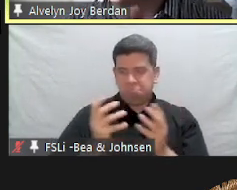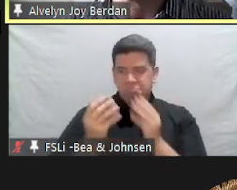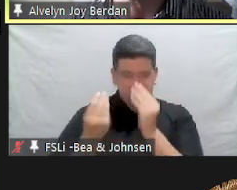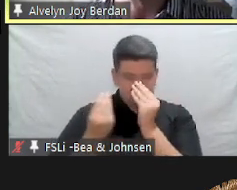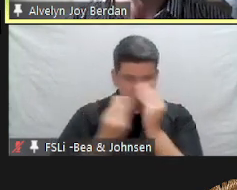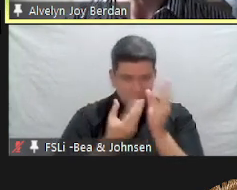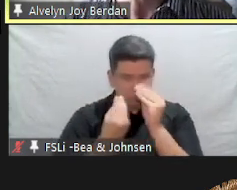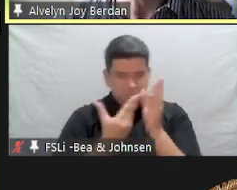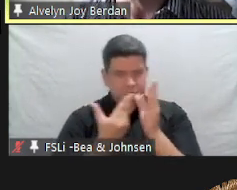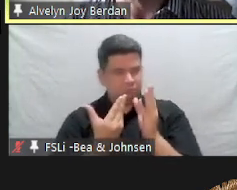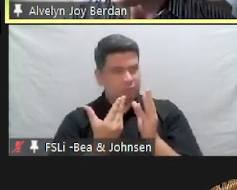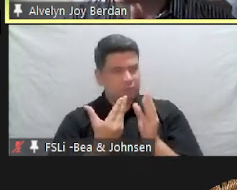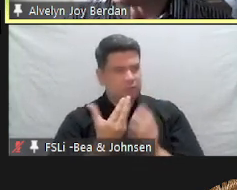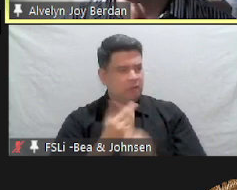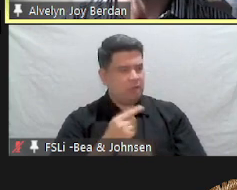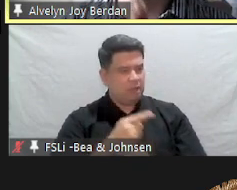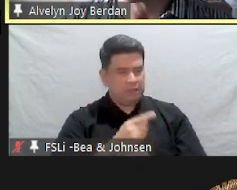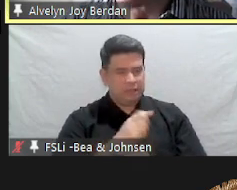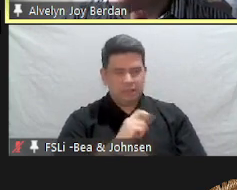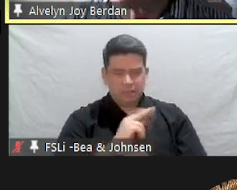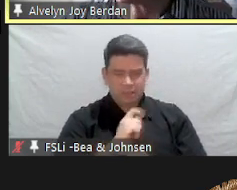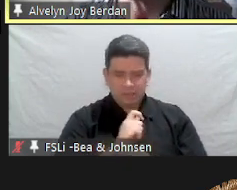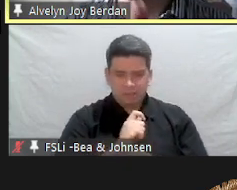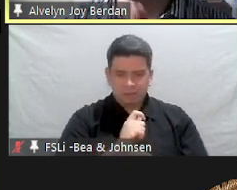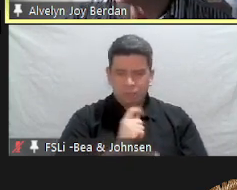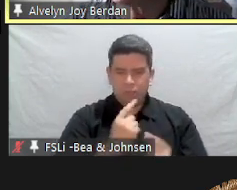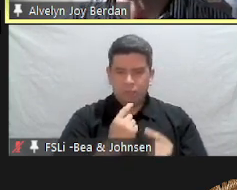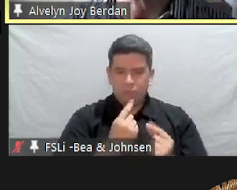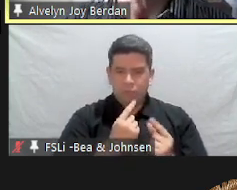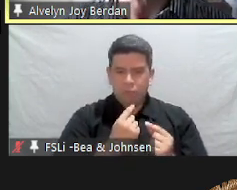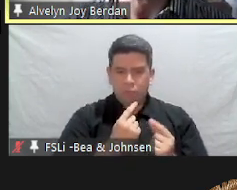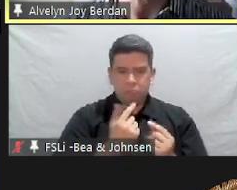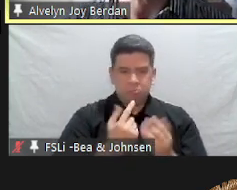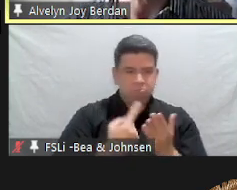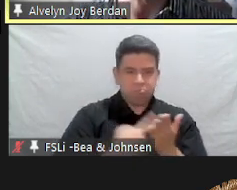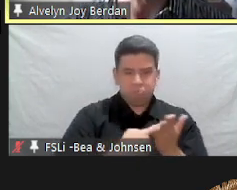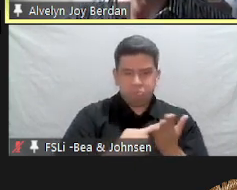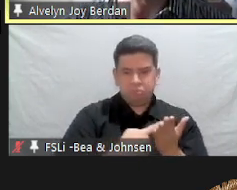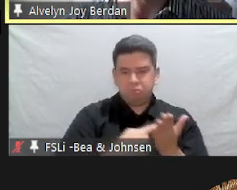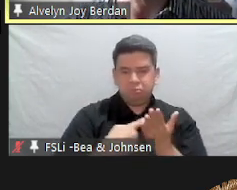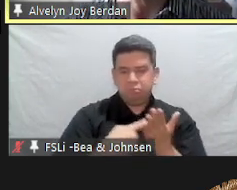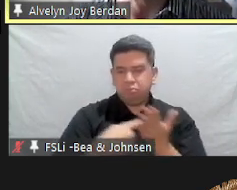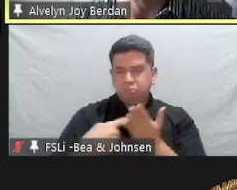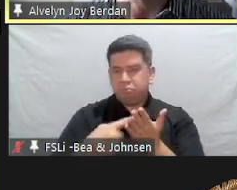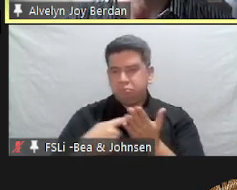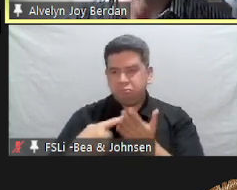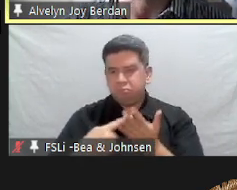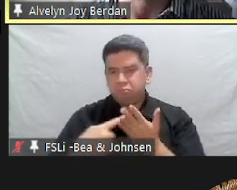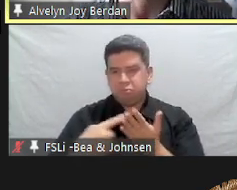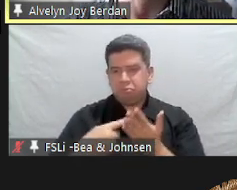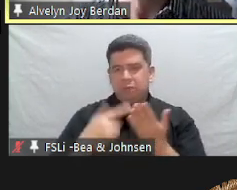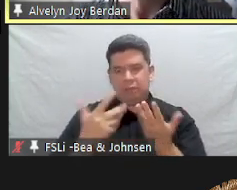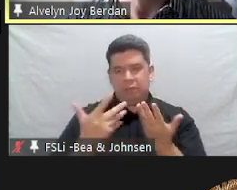ang nagpaabot nun, magkakaroon ng dialogo, pag-uusap, at ating bibigyan ng